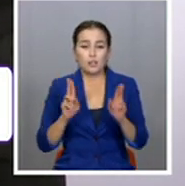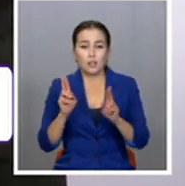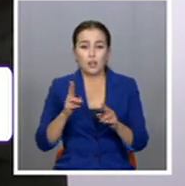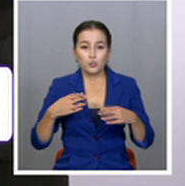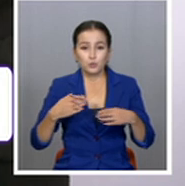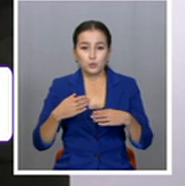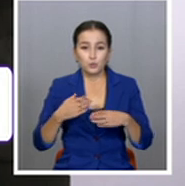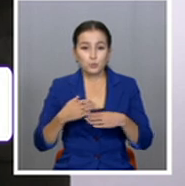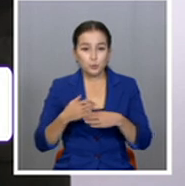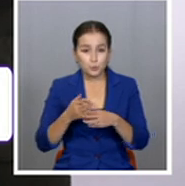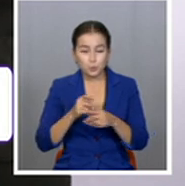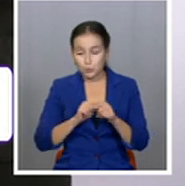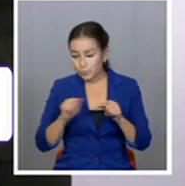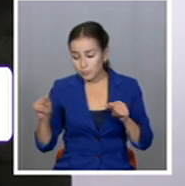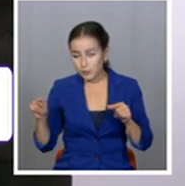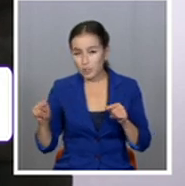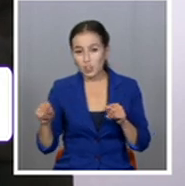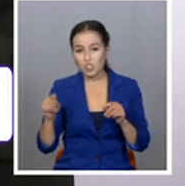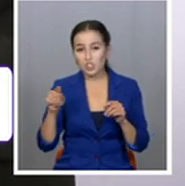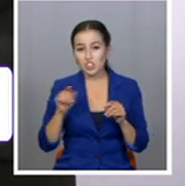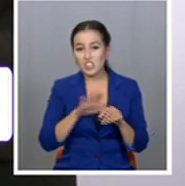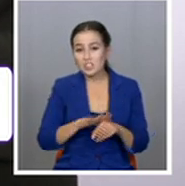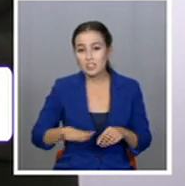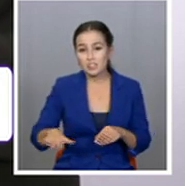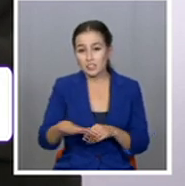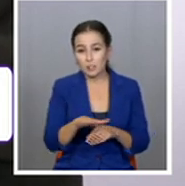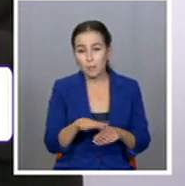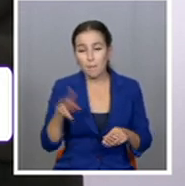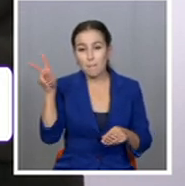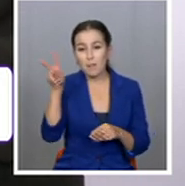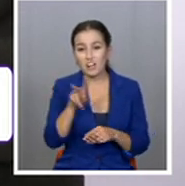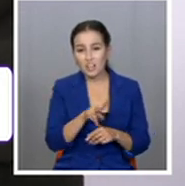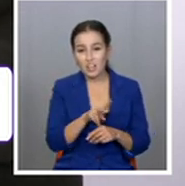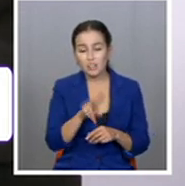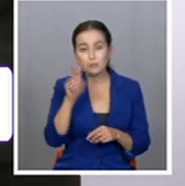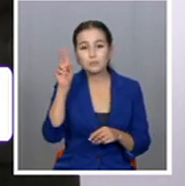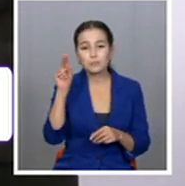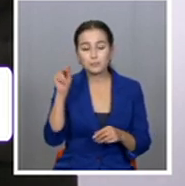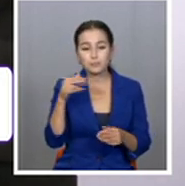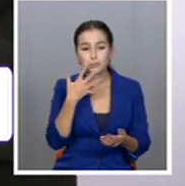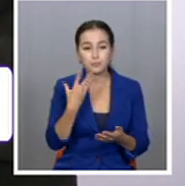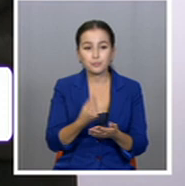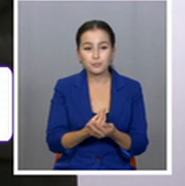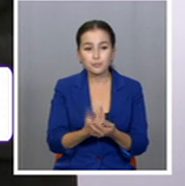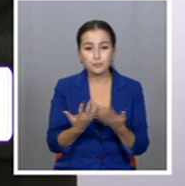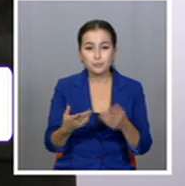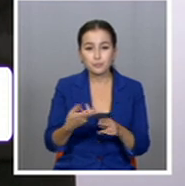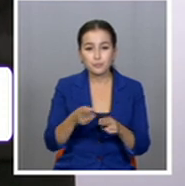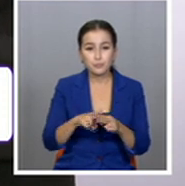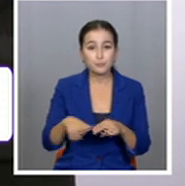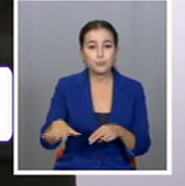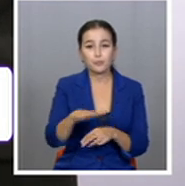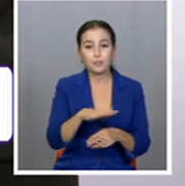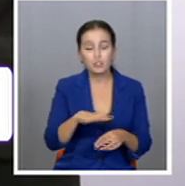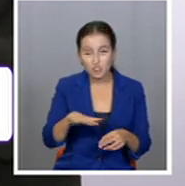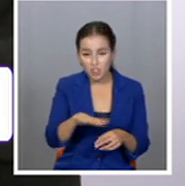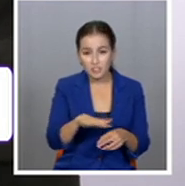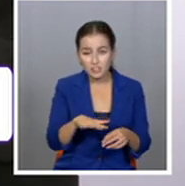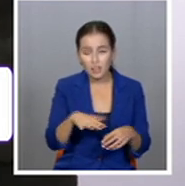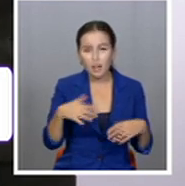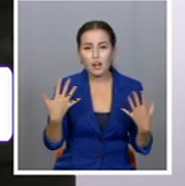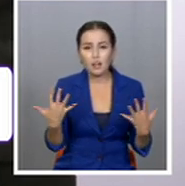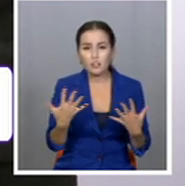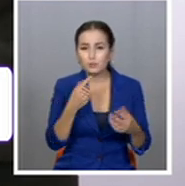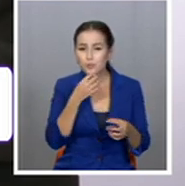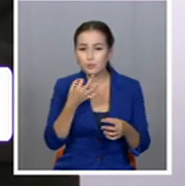белгісі. Егер берілген жазықтықта жатпайтын түзу, осы жазықтықтағы қандайда бір